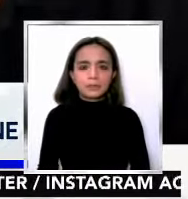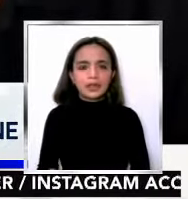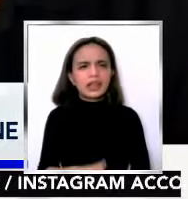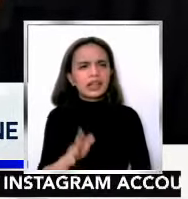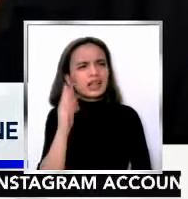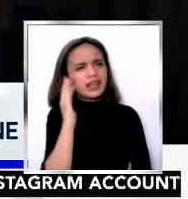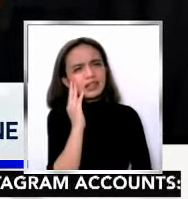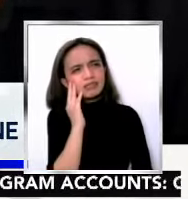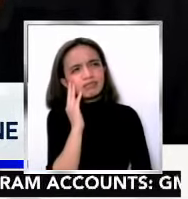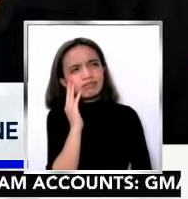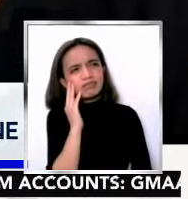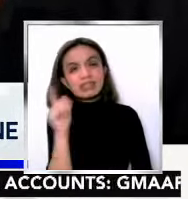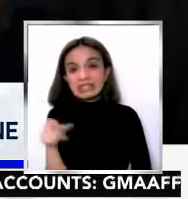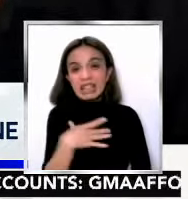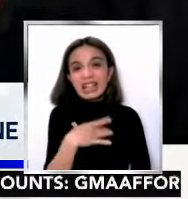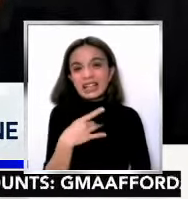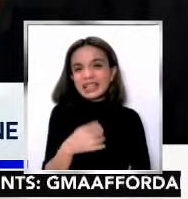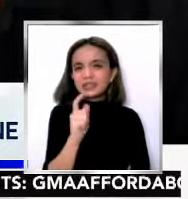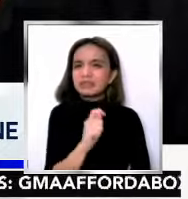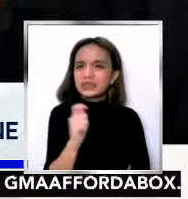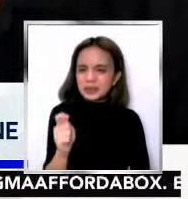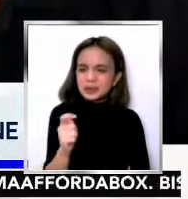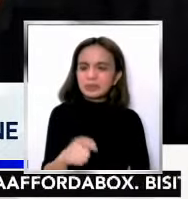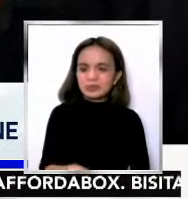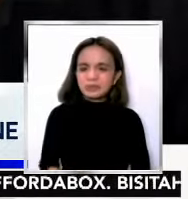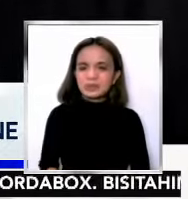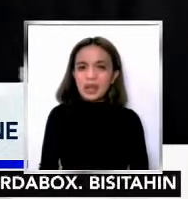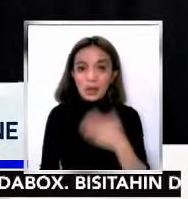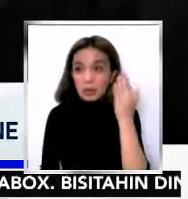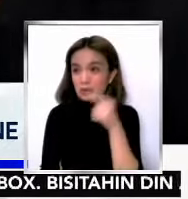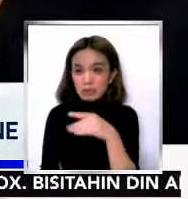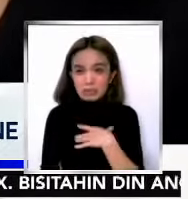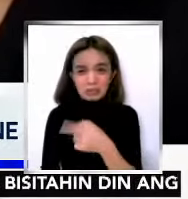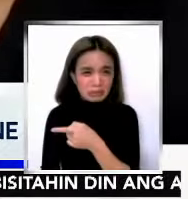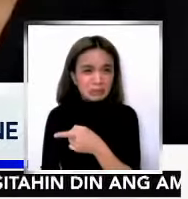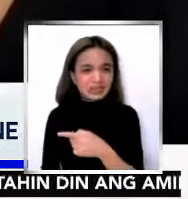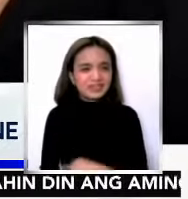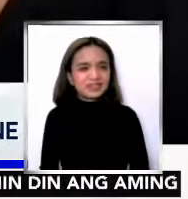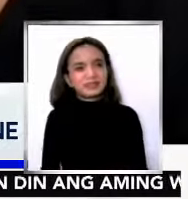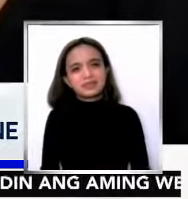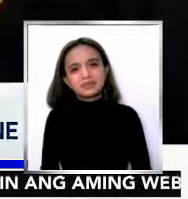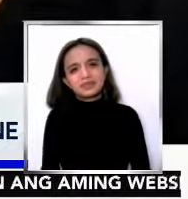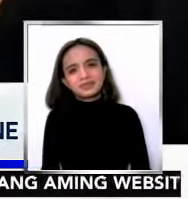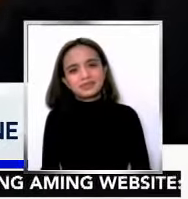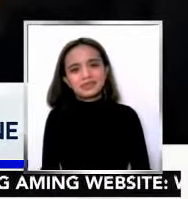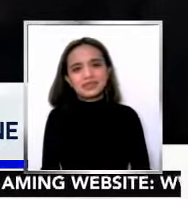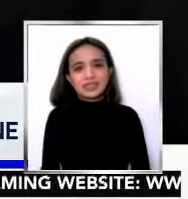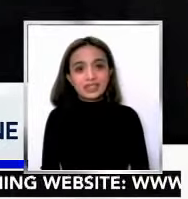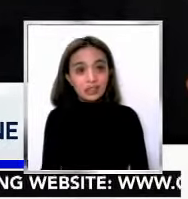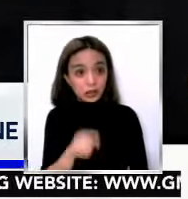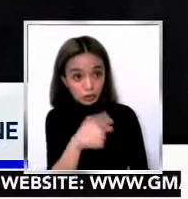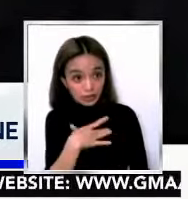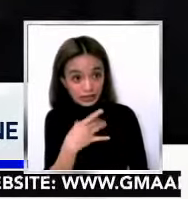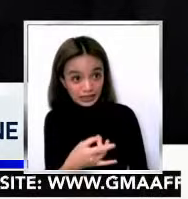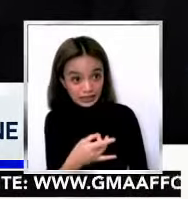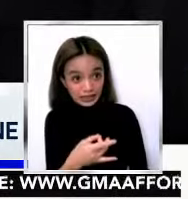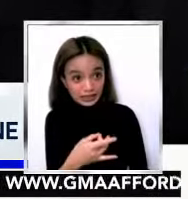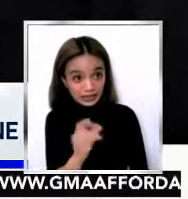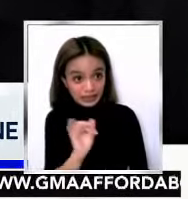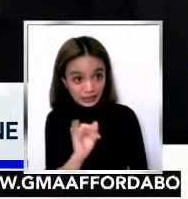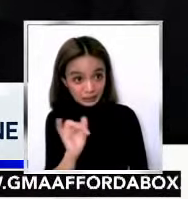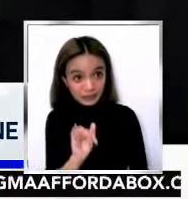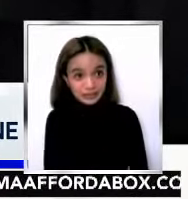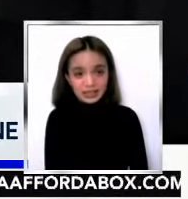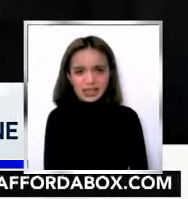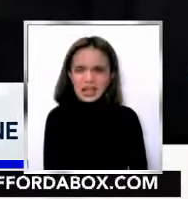mahilig siya sa TikTok. At kasi ako, nahilig siya yan. So, nahilig na rin po kayo. Okay, ma'am.